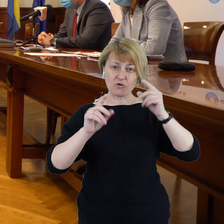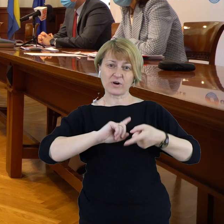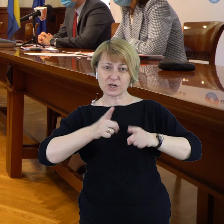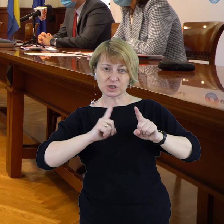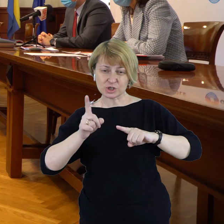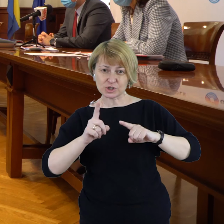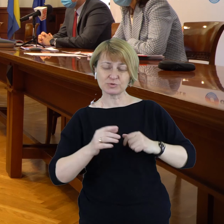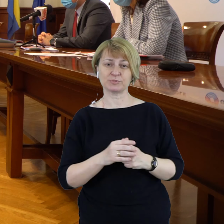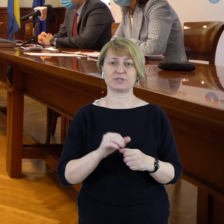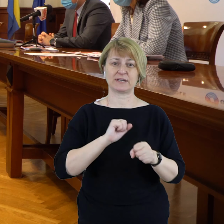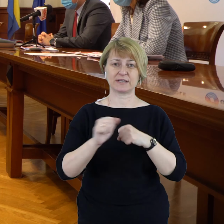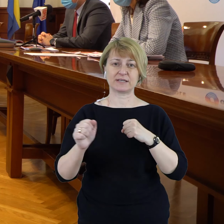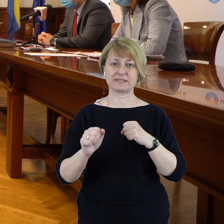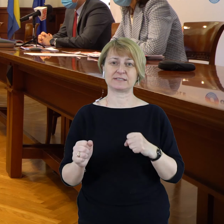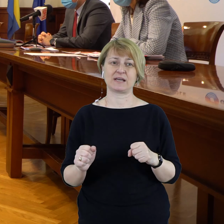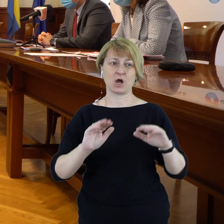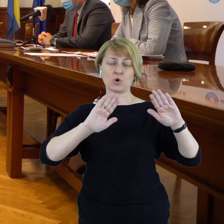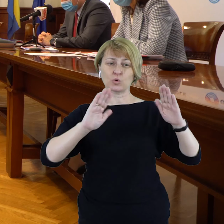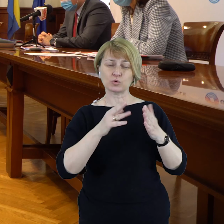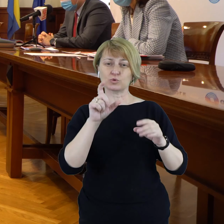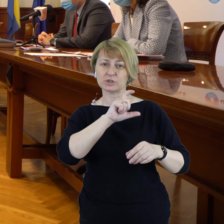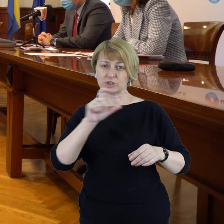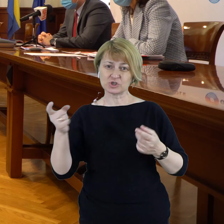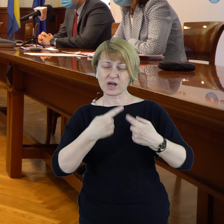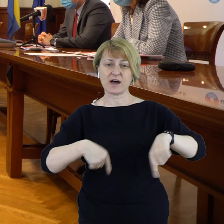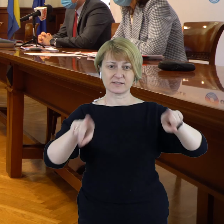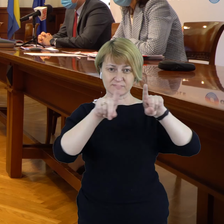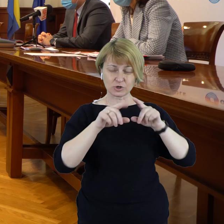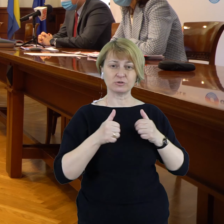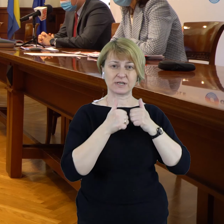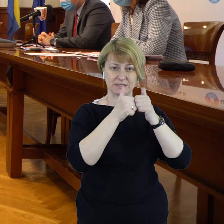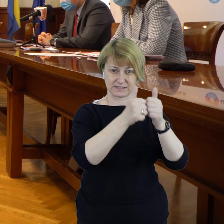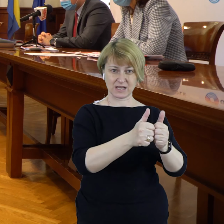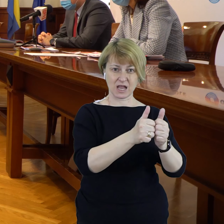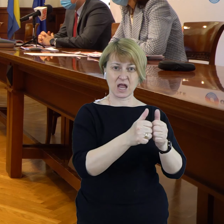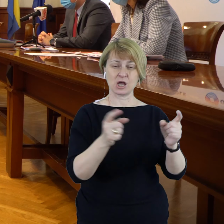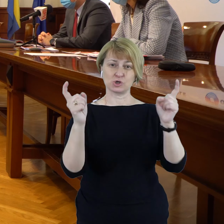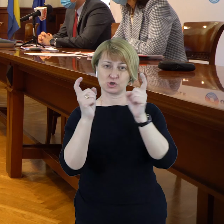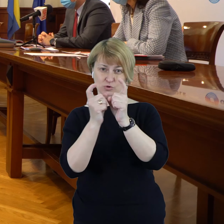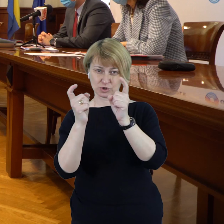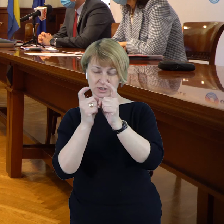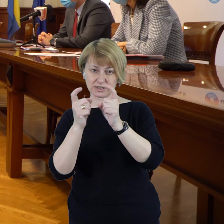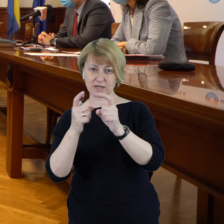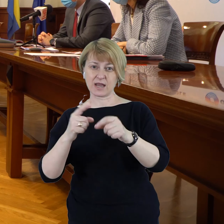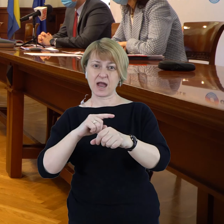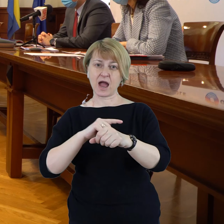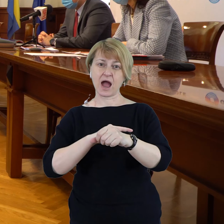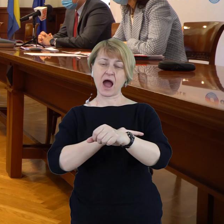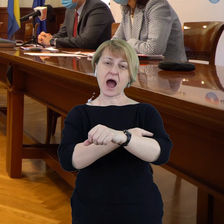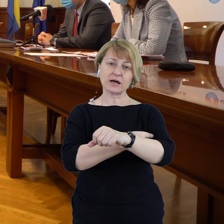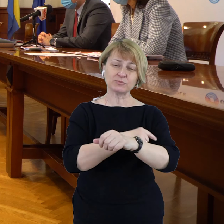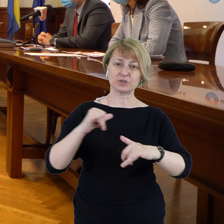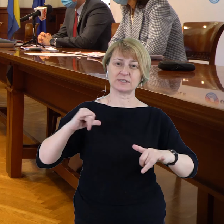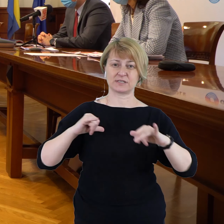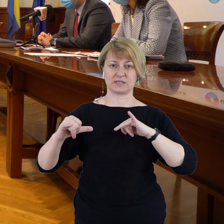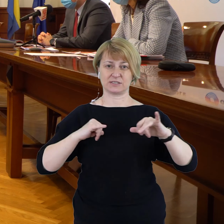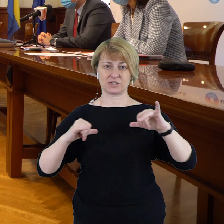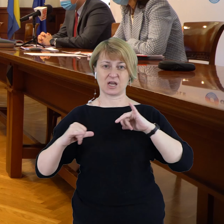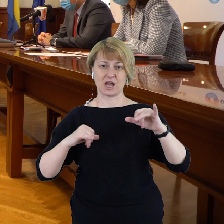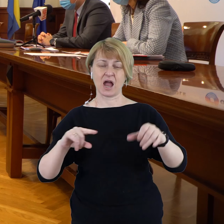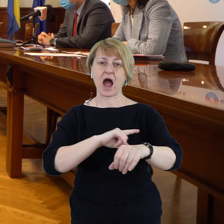na bardziej zaawansowanym etapie, to wynika z tego, że jest krótszy czas realizacji tej inwestycji niż sąsiedni obiekt realizowany przez